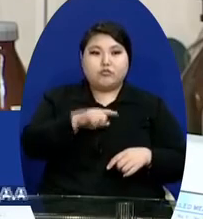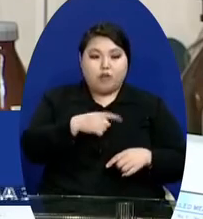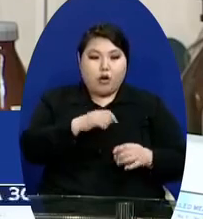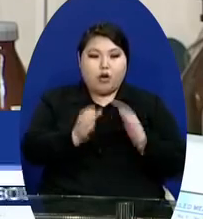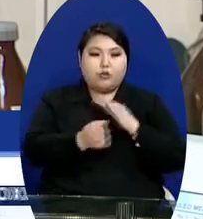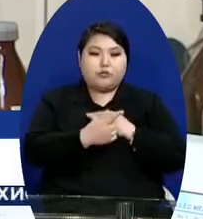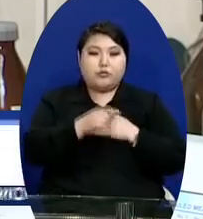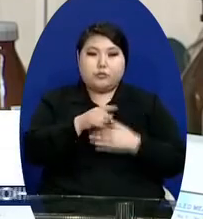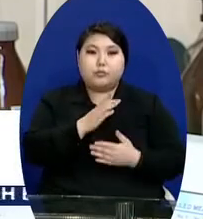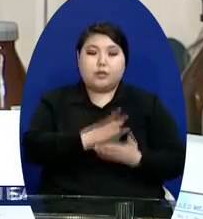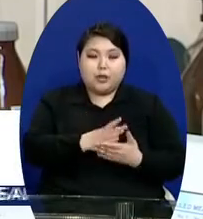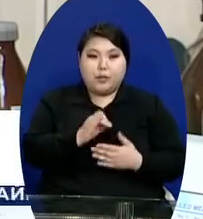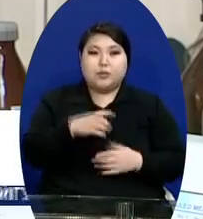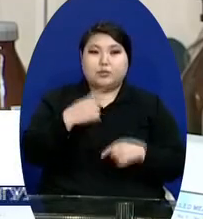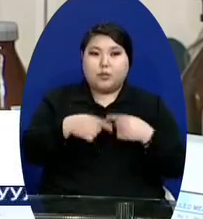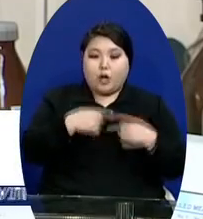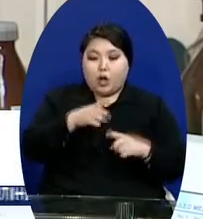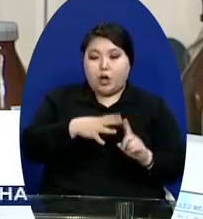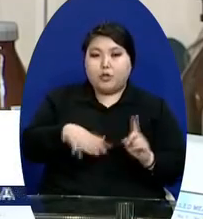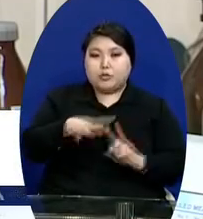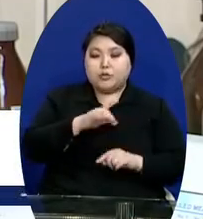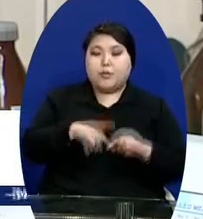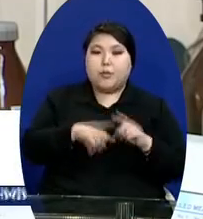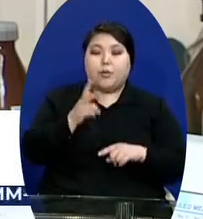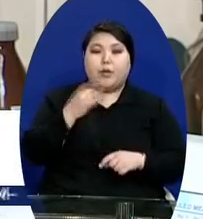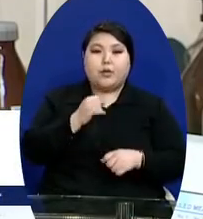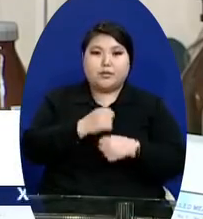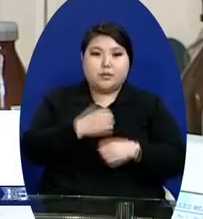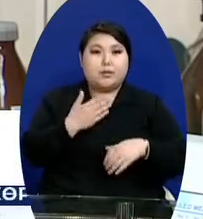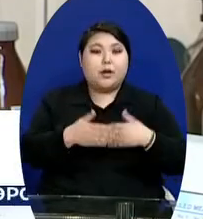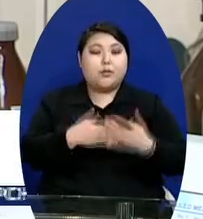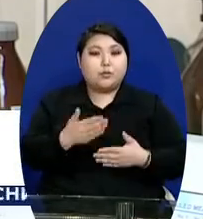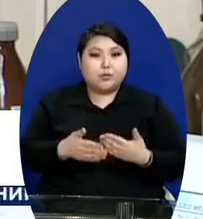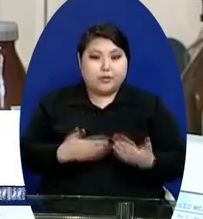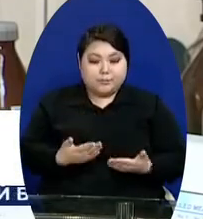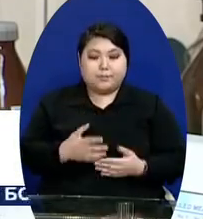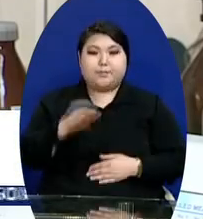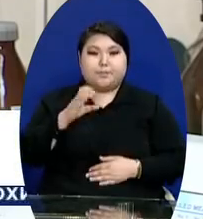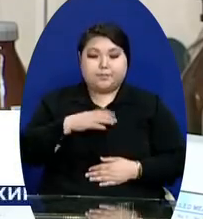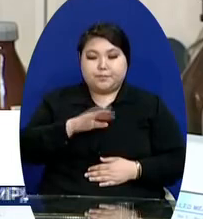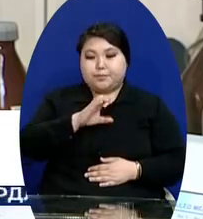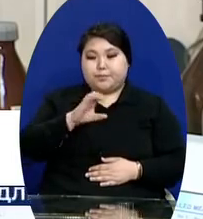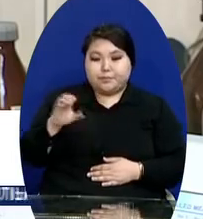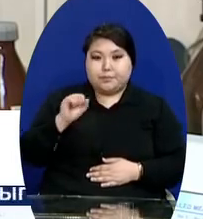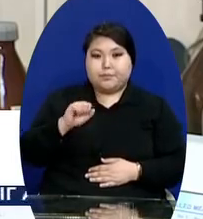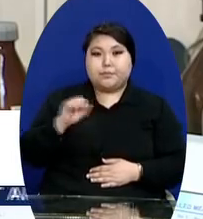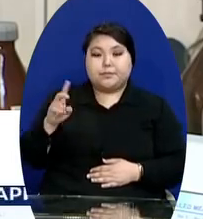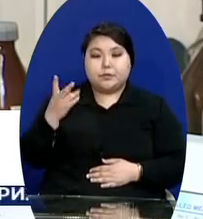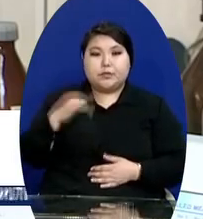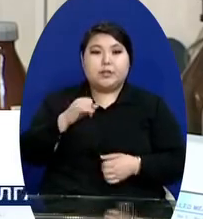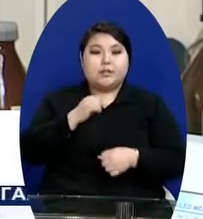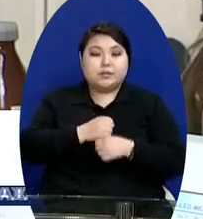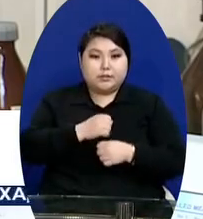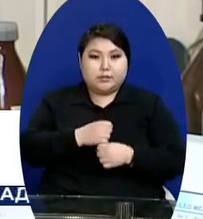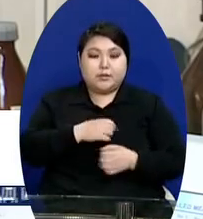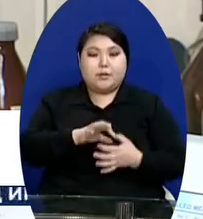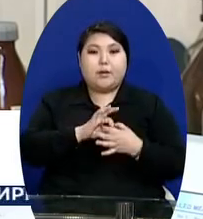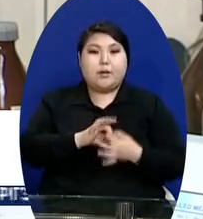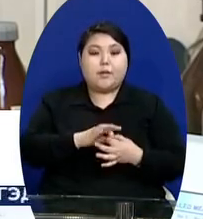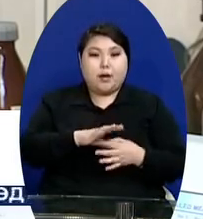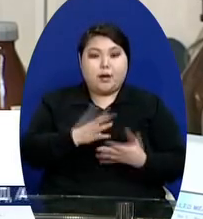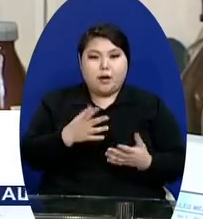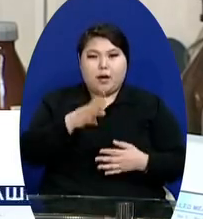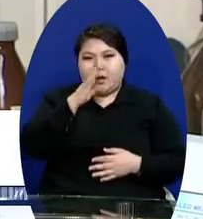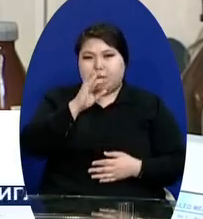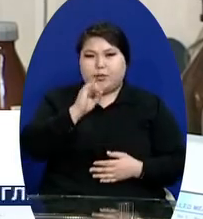шинжтэй гол бүрэн тухайн орчинд нь бас ямар үйл ажиллагаа явуулж байгаа тий бас байгууллагад аж ахуй нэгжүүдийн үйл ажиллагаатай хамааралтай ч юм уу маш